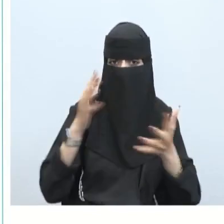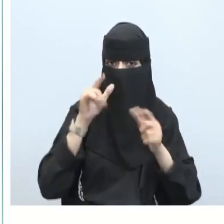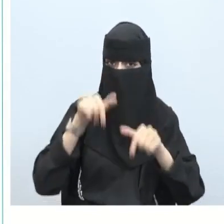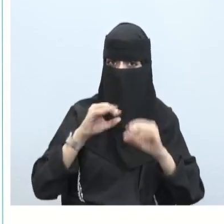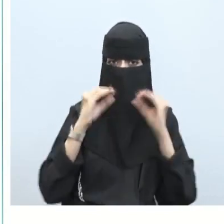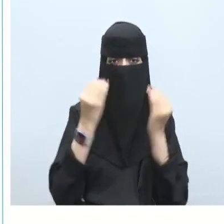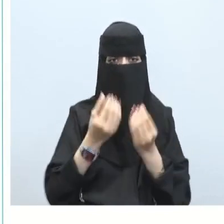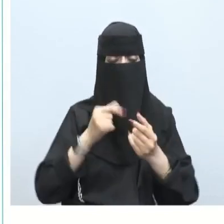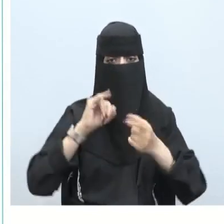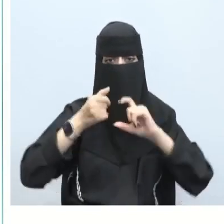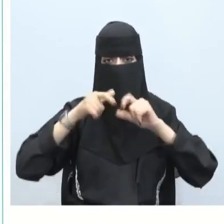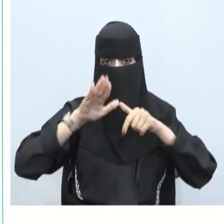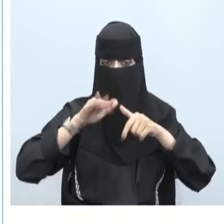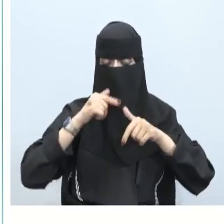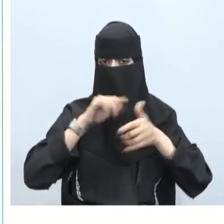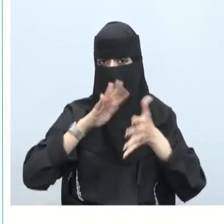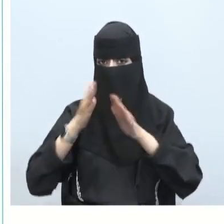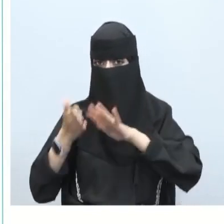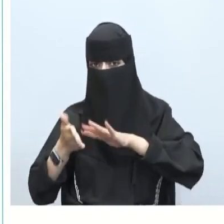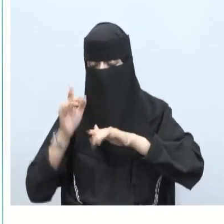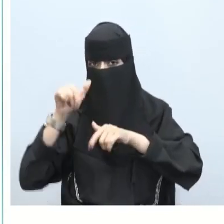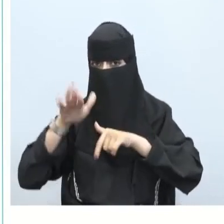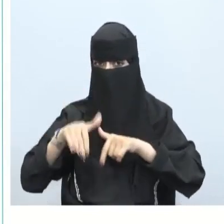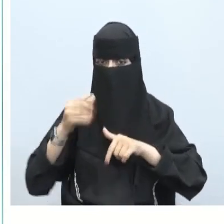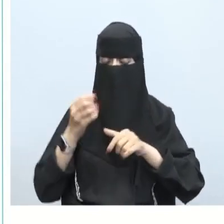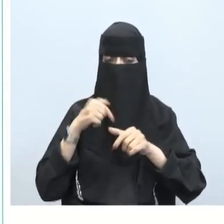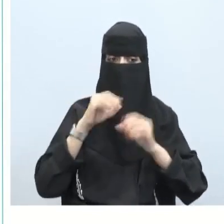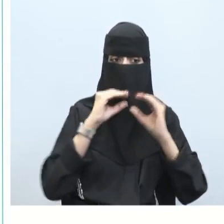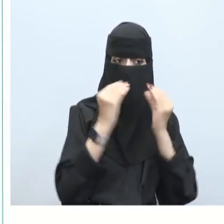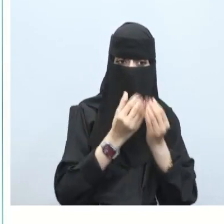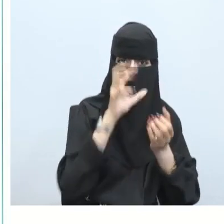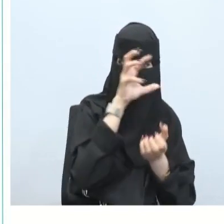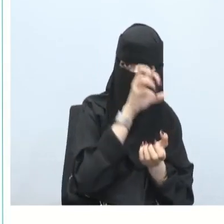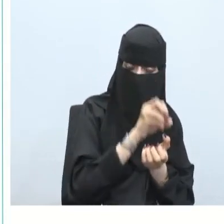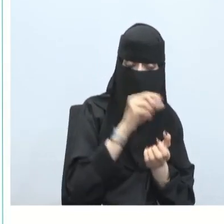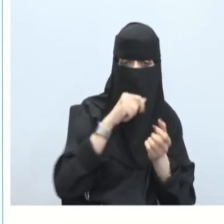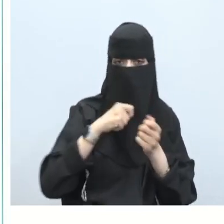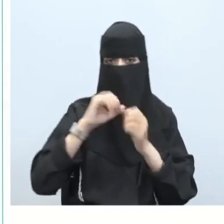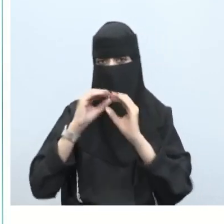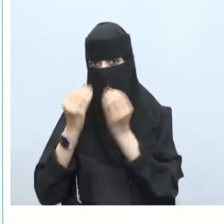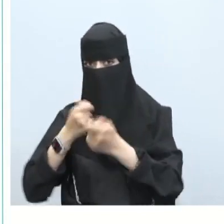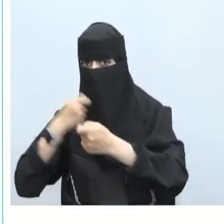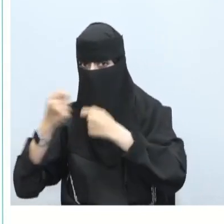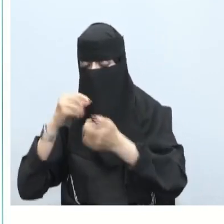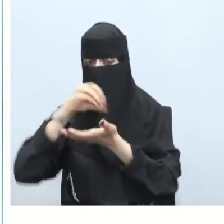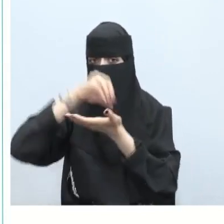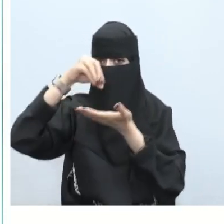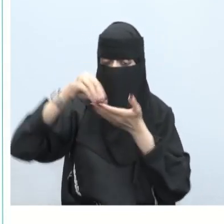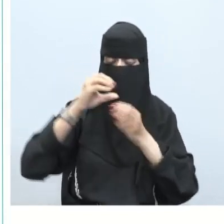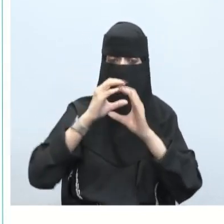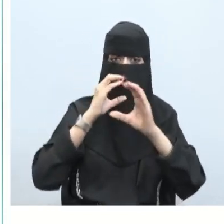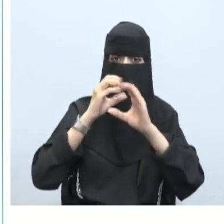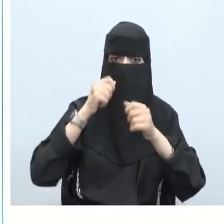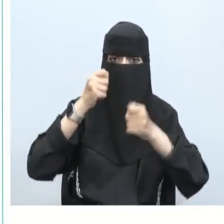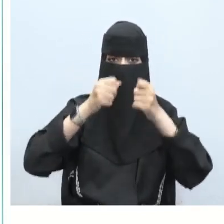اداره المنظمات سواء كما ذكرنا في اداره المخزون في اداره المبيعات في وسائل النقل في الربط مع